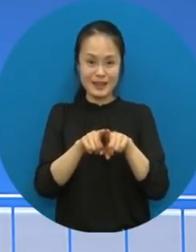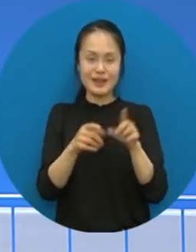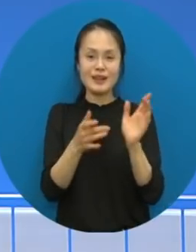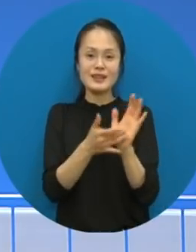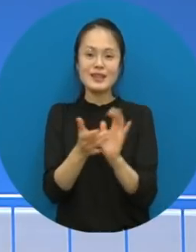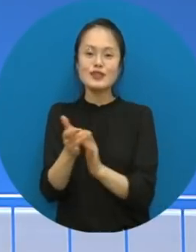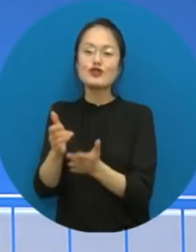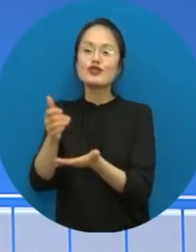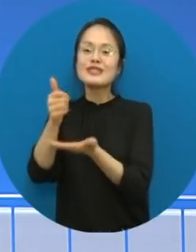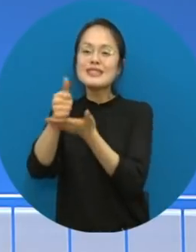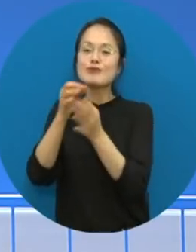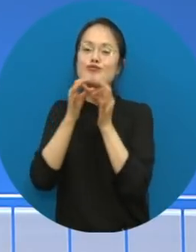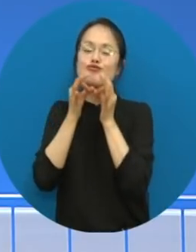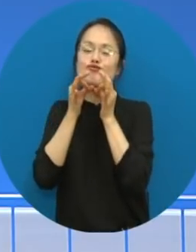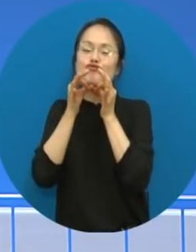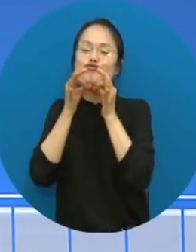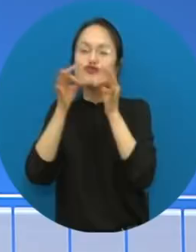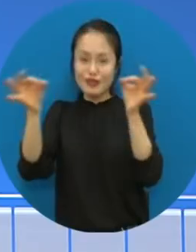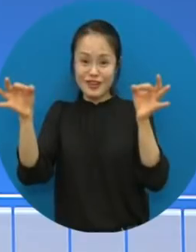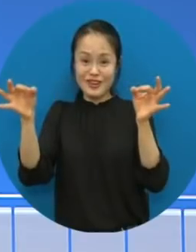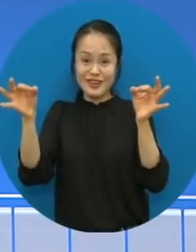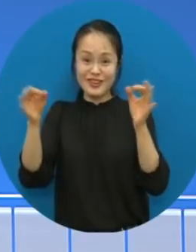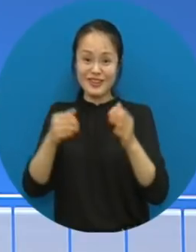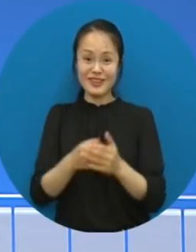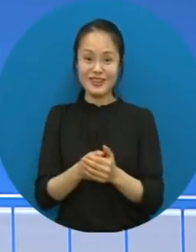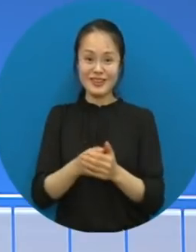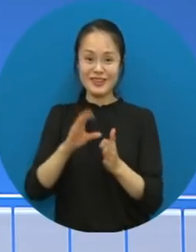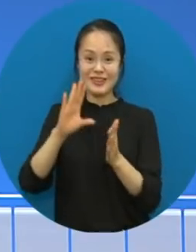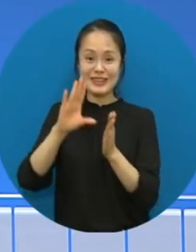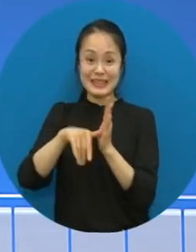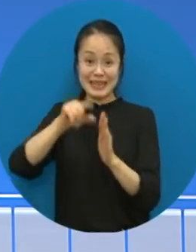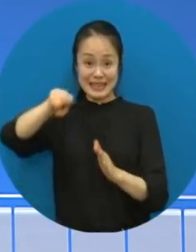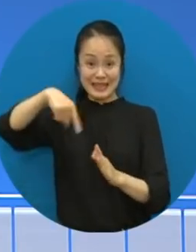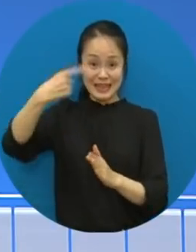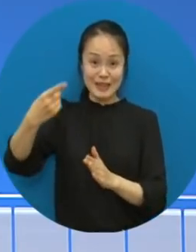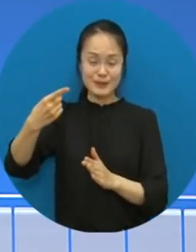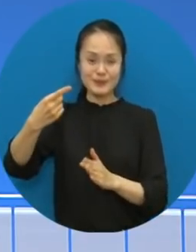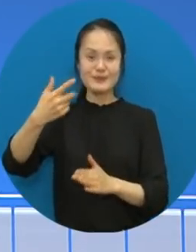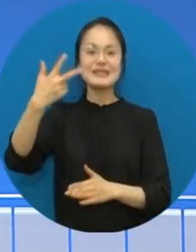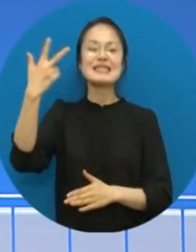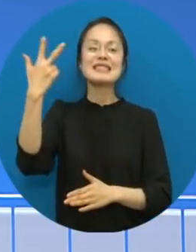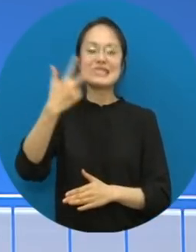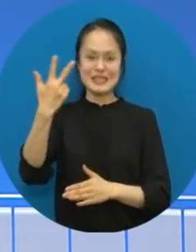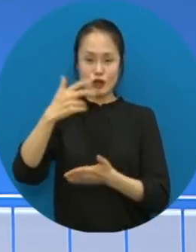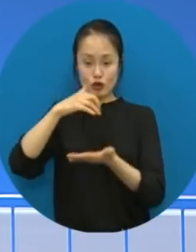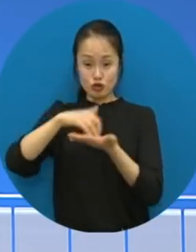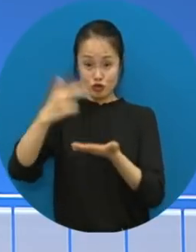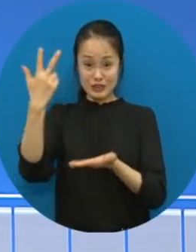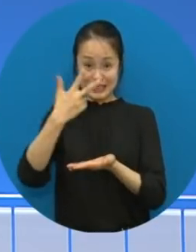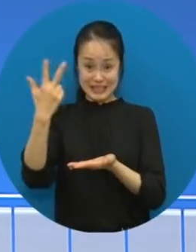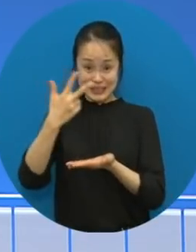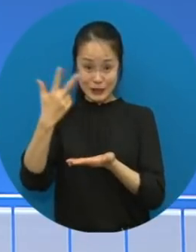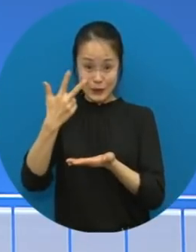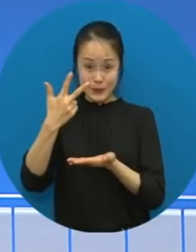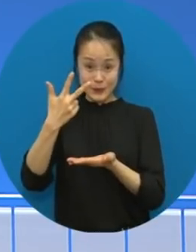예수님이라고 같이 소리를 지르는 그 순간, 다음에 7천이라는 하나님의 마음을,